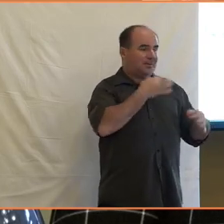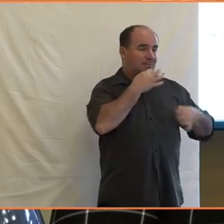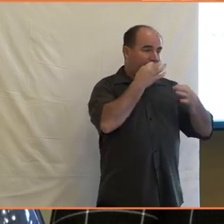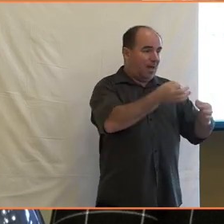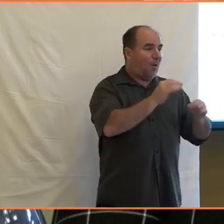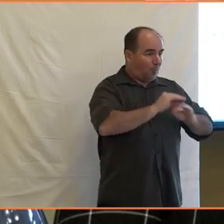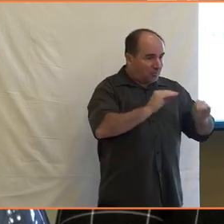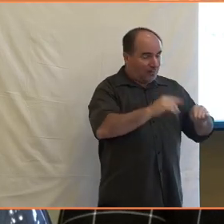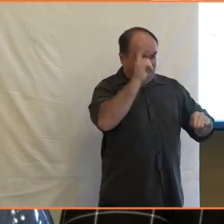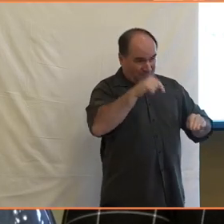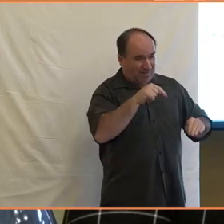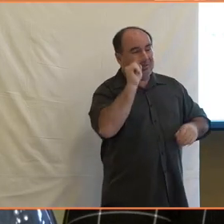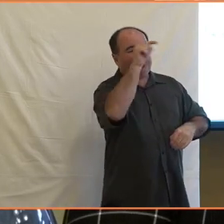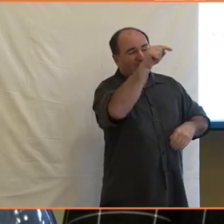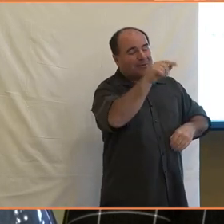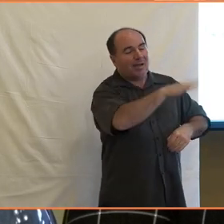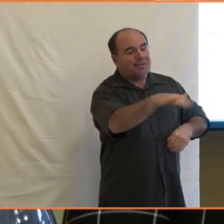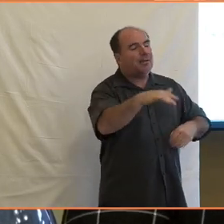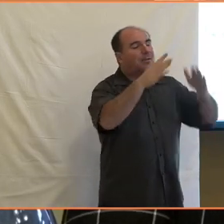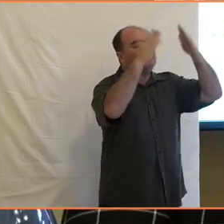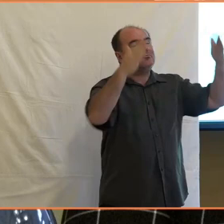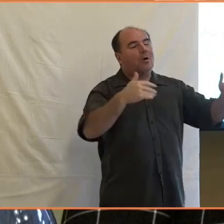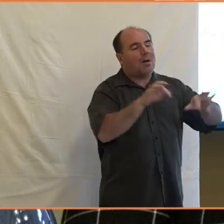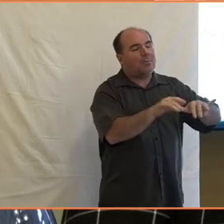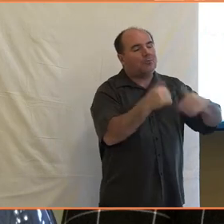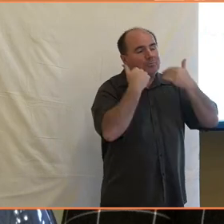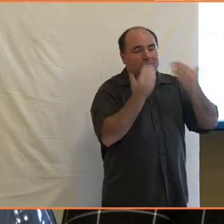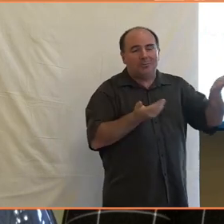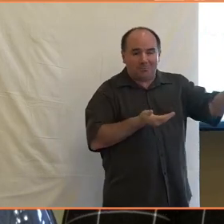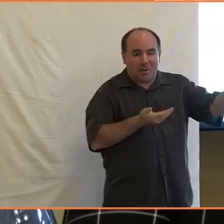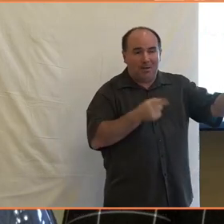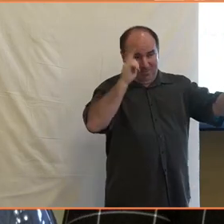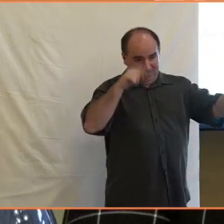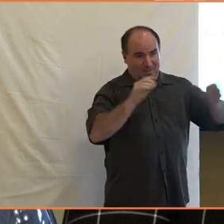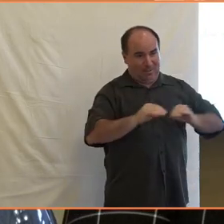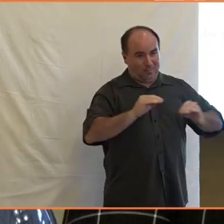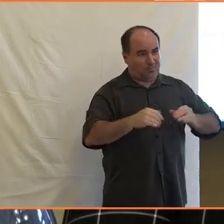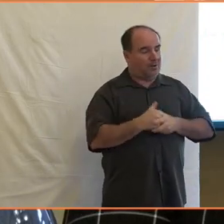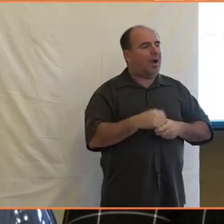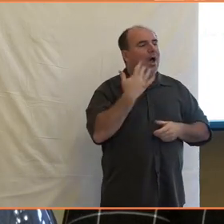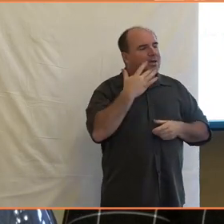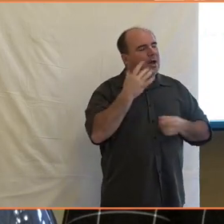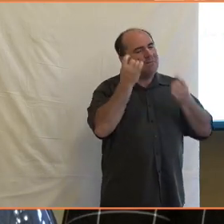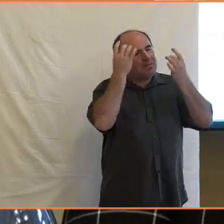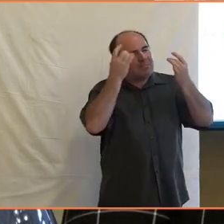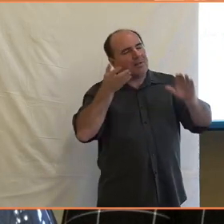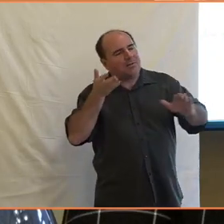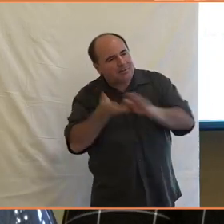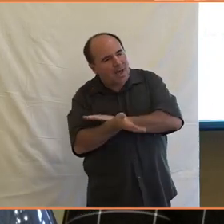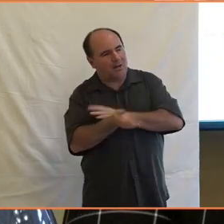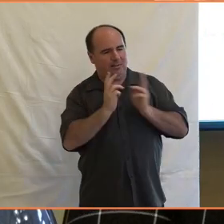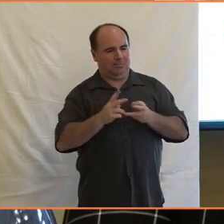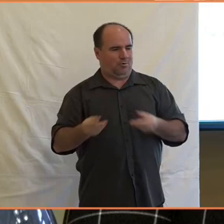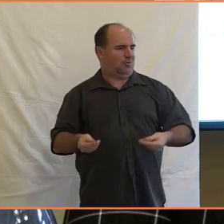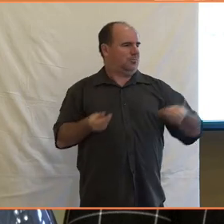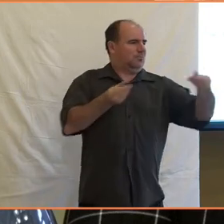dispozici a nevytvoří vlastně nějaký alternativní kanál, který mu zprostředkovat tu látku, která se třeba jako probírá